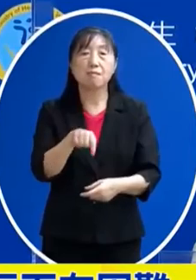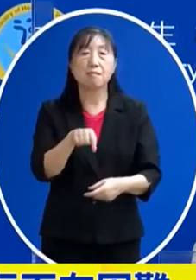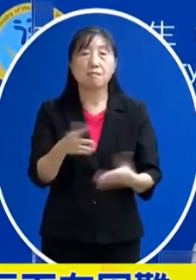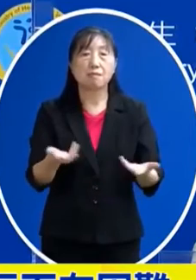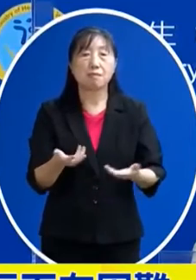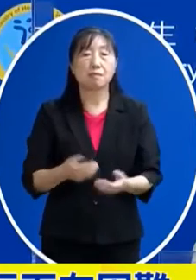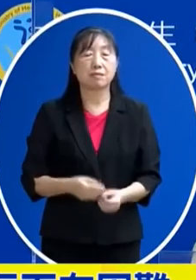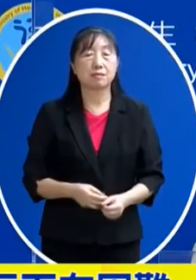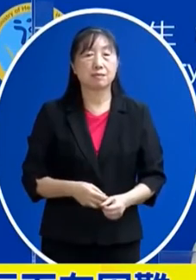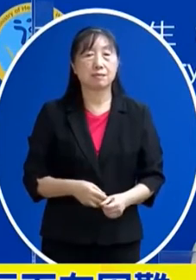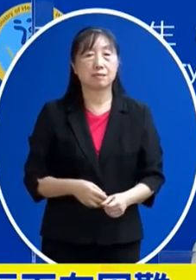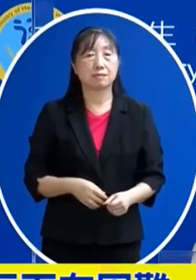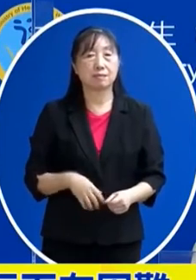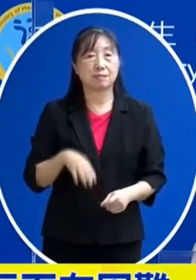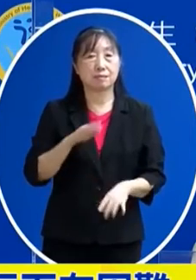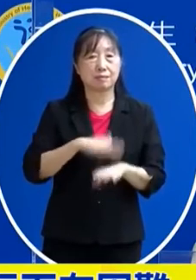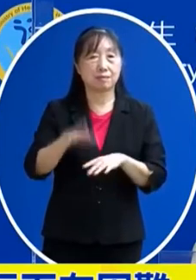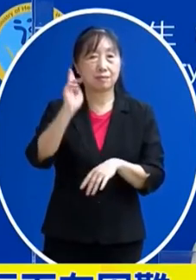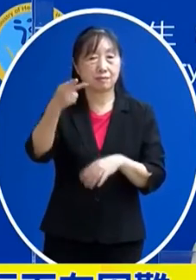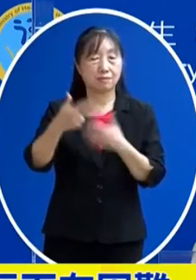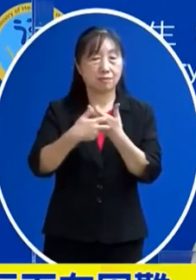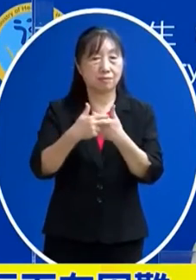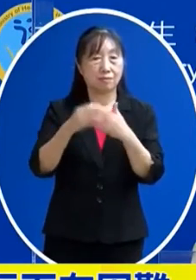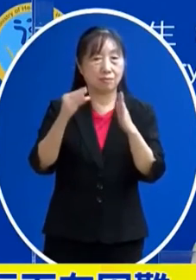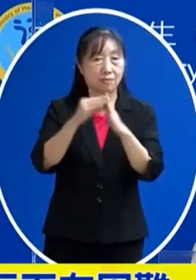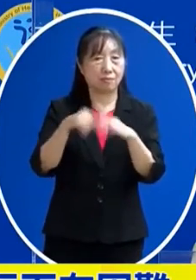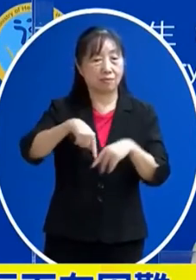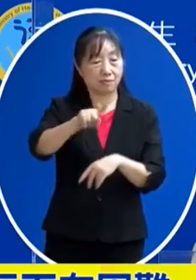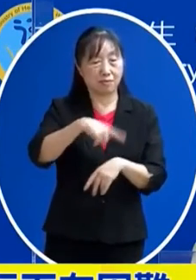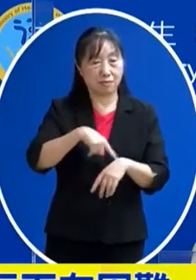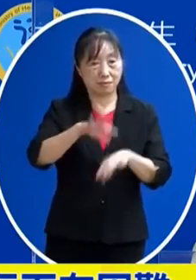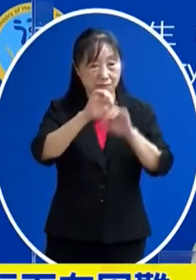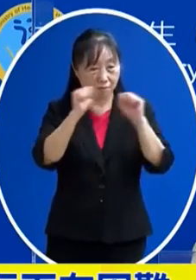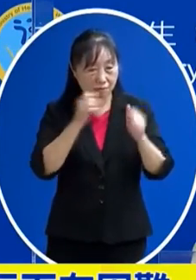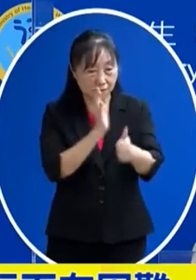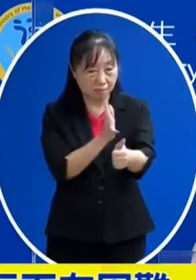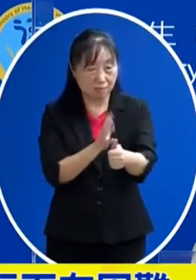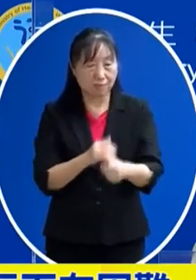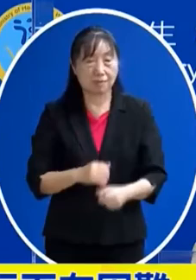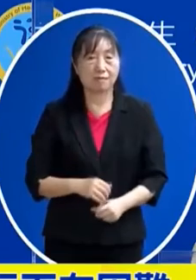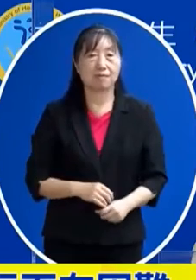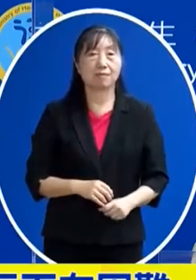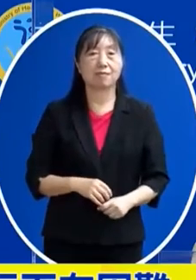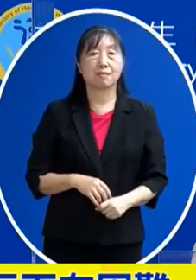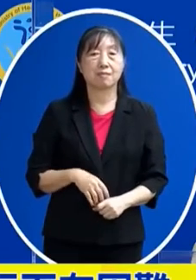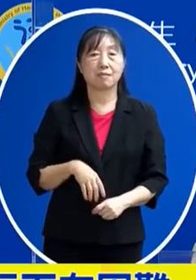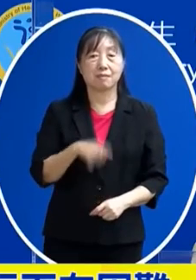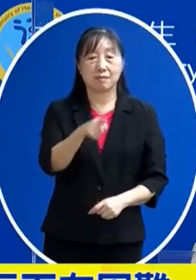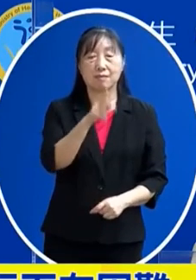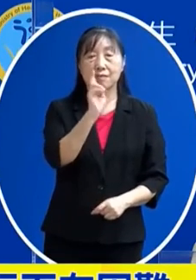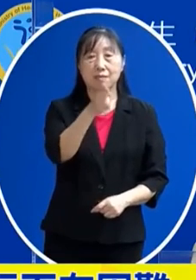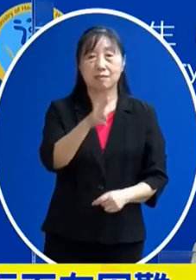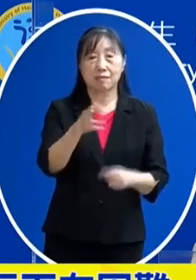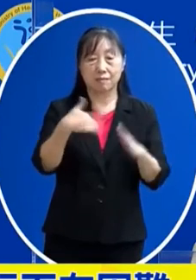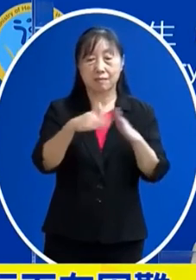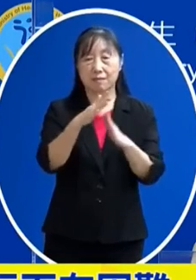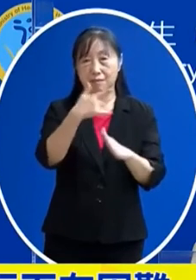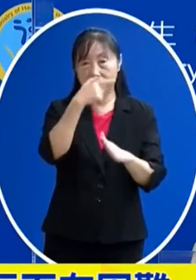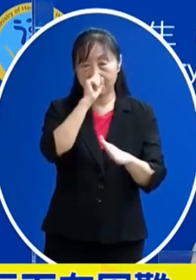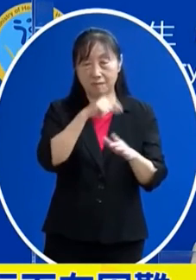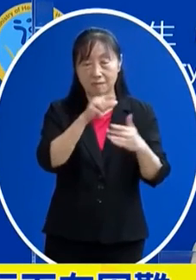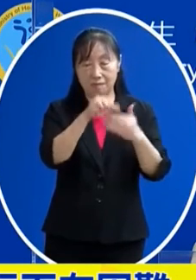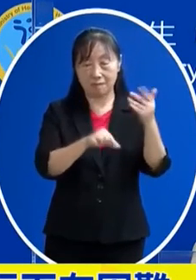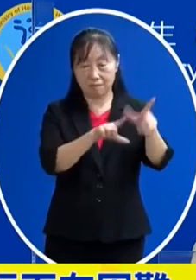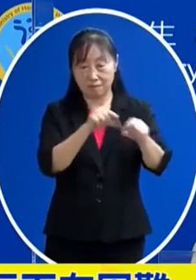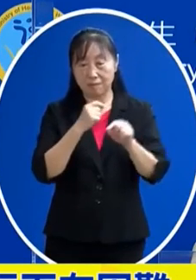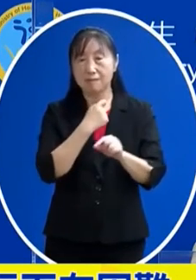分会请卫生局跟教育局去了解啦，就是针对这个部分还是请这个学校来遵守目前教